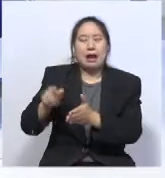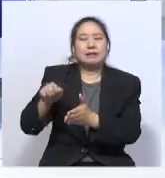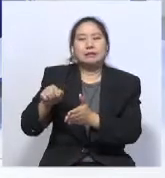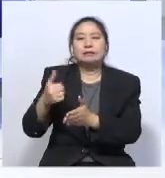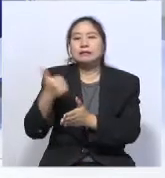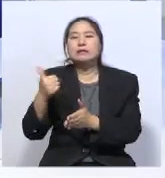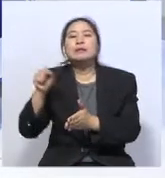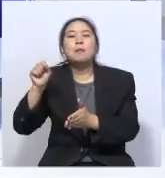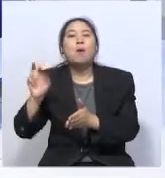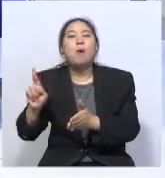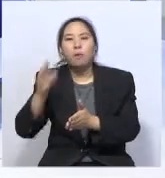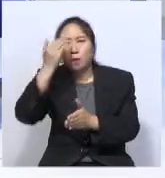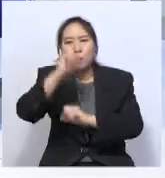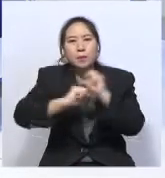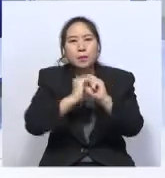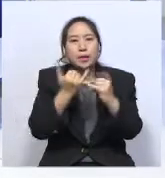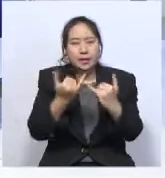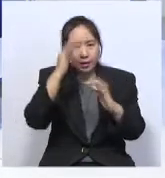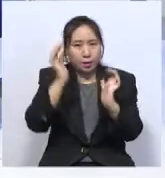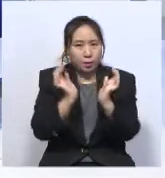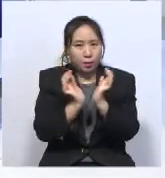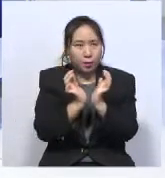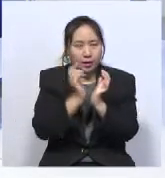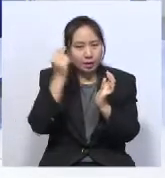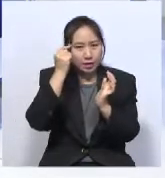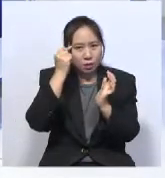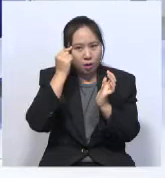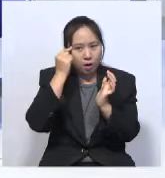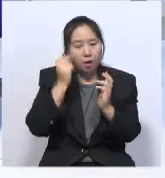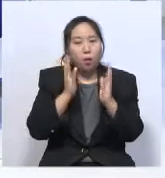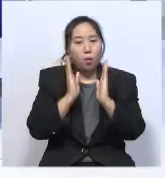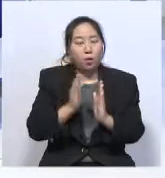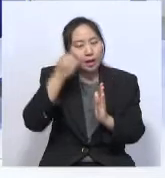รองไว้เพราะว่าปีนี้เองตำรวจทางหลวงก็คาดว่าคนที่จะเดินท